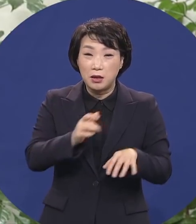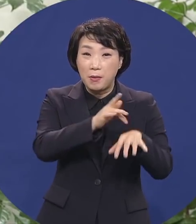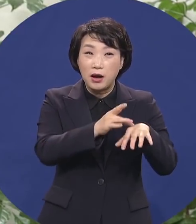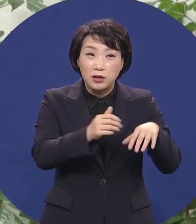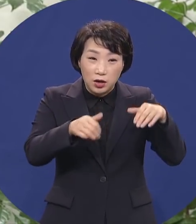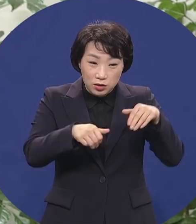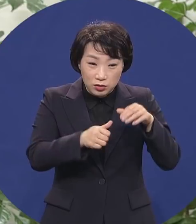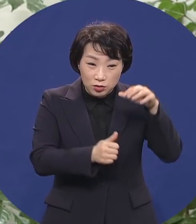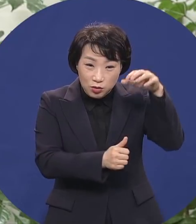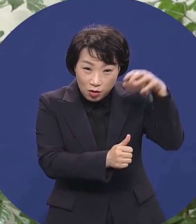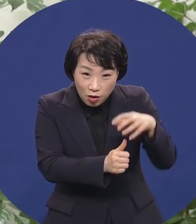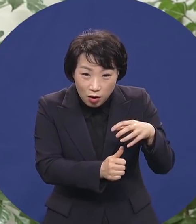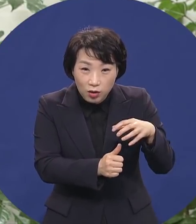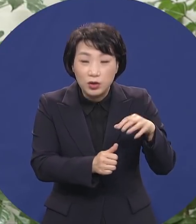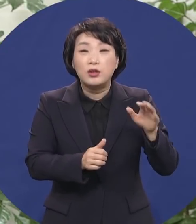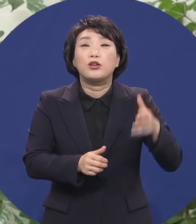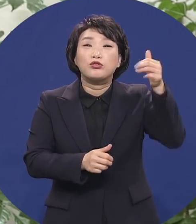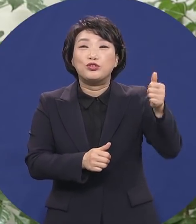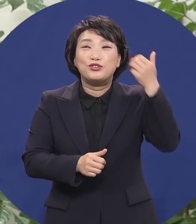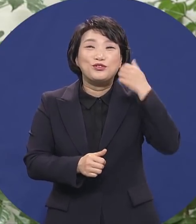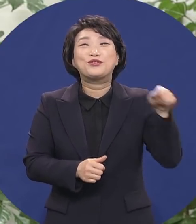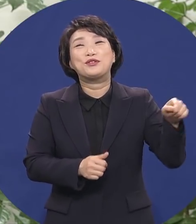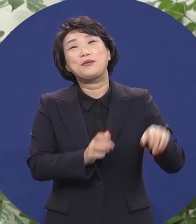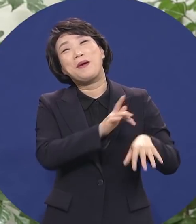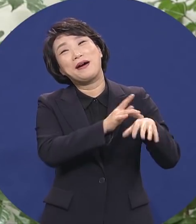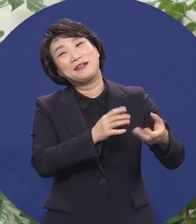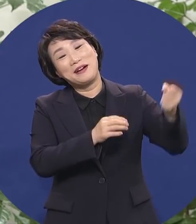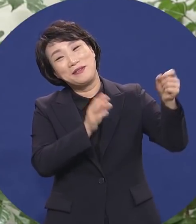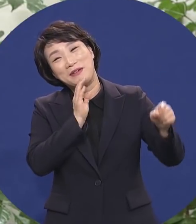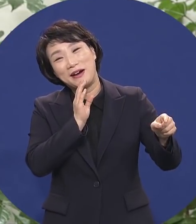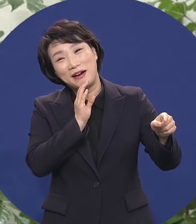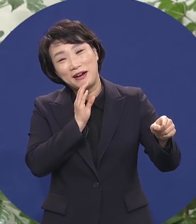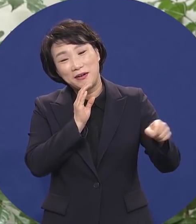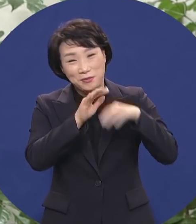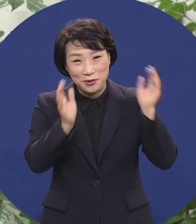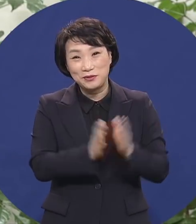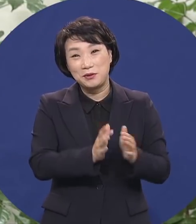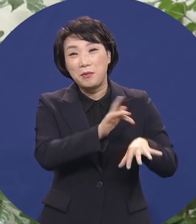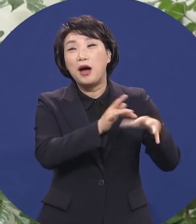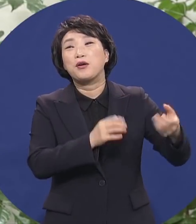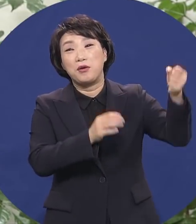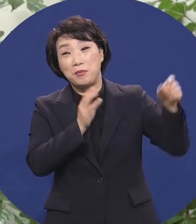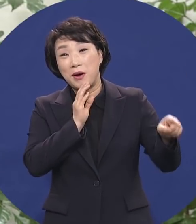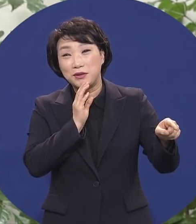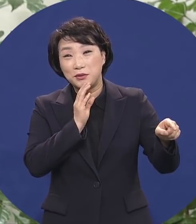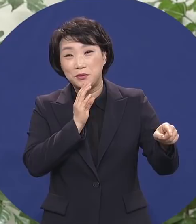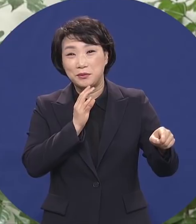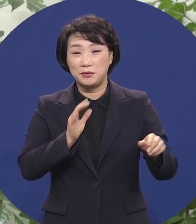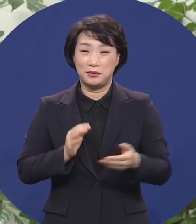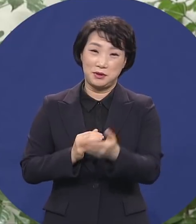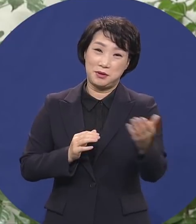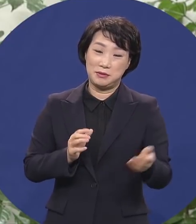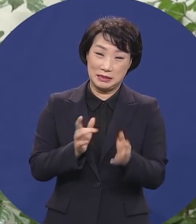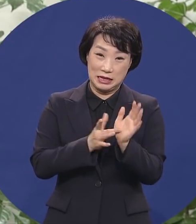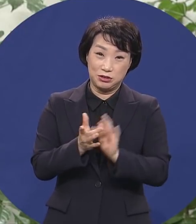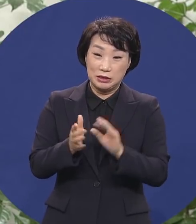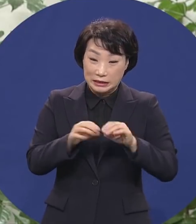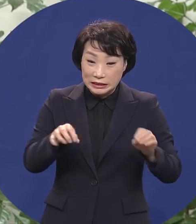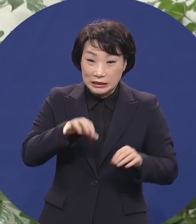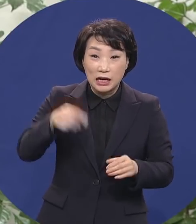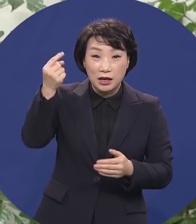누구 거요? 주인이 마귀 수하에 들어가면 천하 영광도 다 마귀 것 아닙니까? 예수님은 이